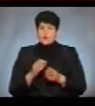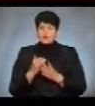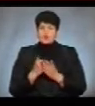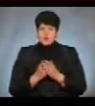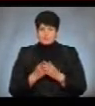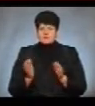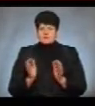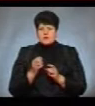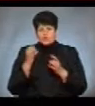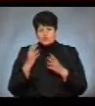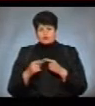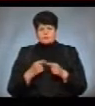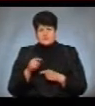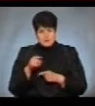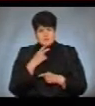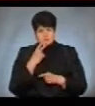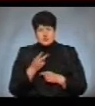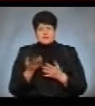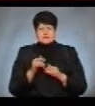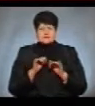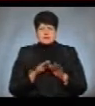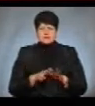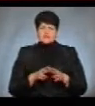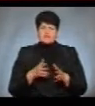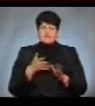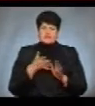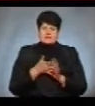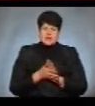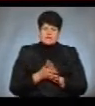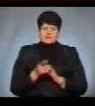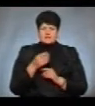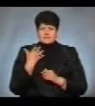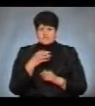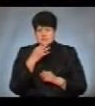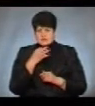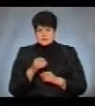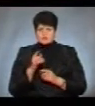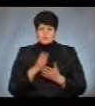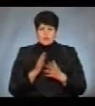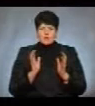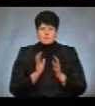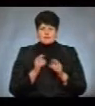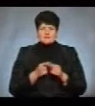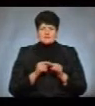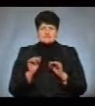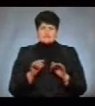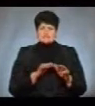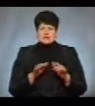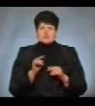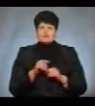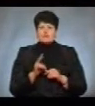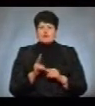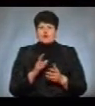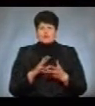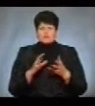культурної спадщини, чи вона передбачає якісь заходи і певні витрати? Ви вже сказали, що має опікуватися такими заходами той, в кого на